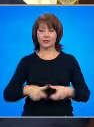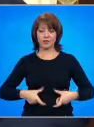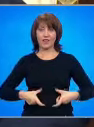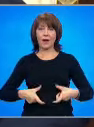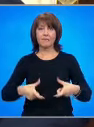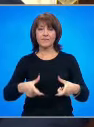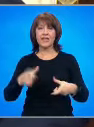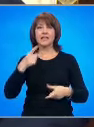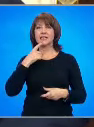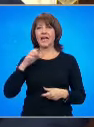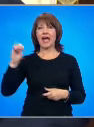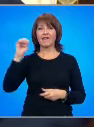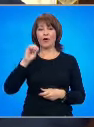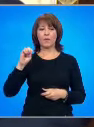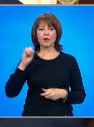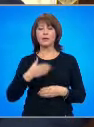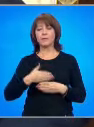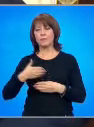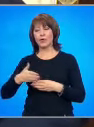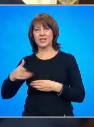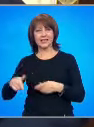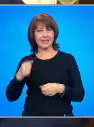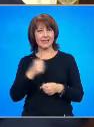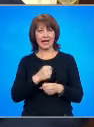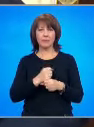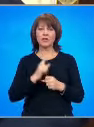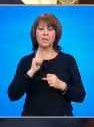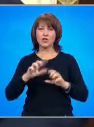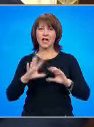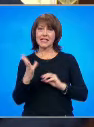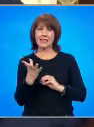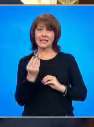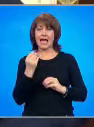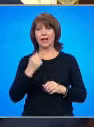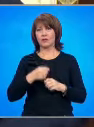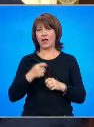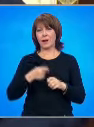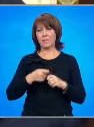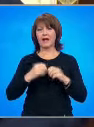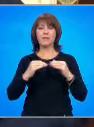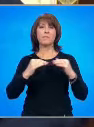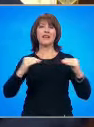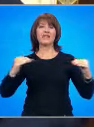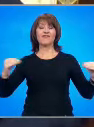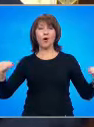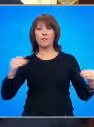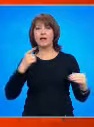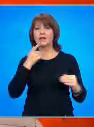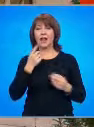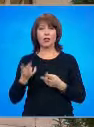В процеса на работа на този хъб бихме могли заедно да създадем платформа не само за доставки, но и за определяне на